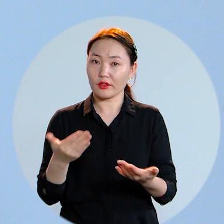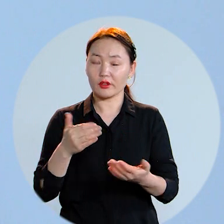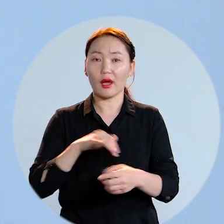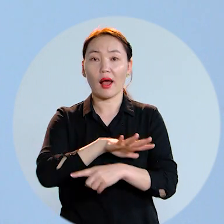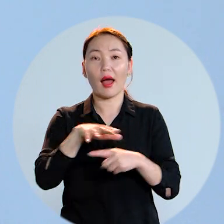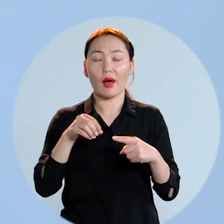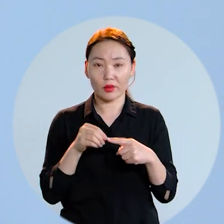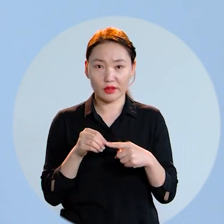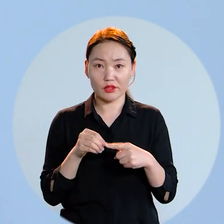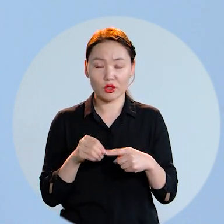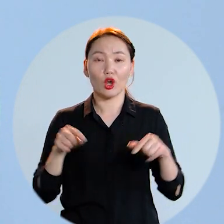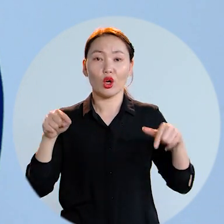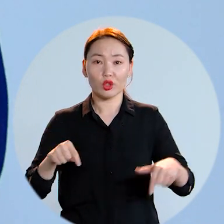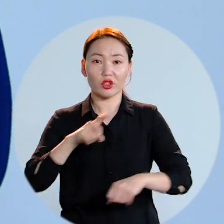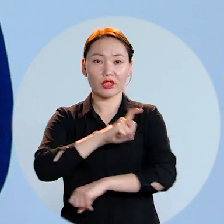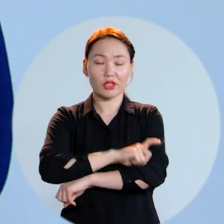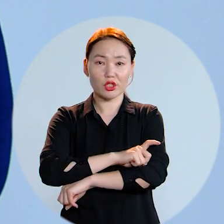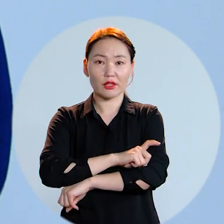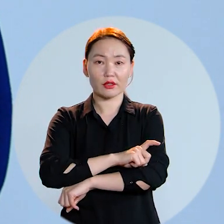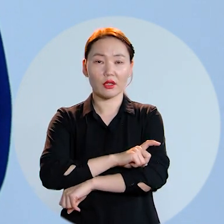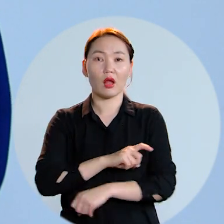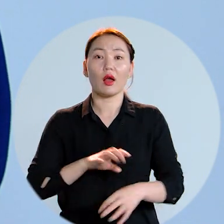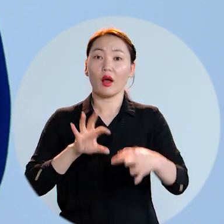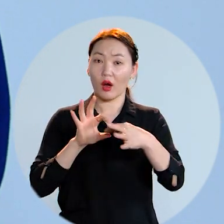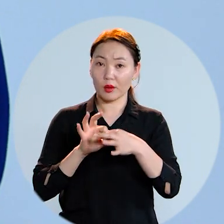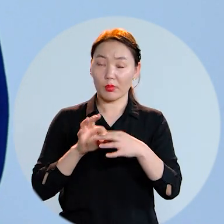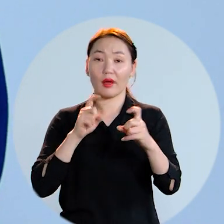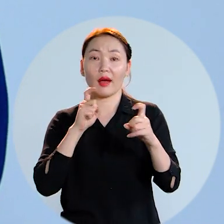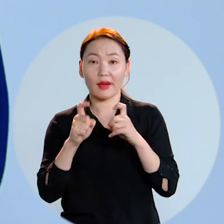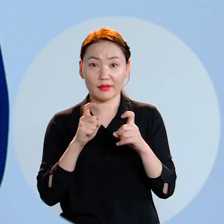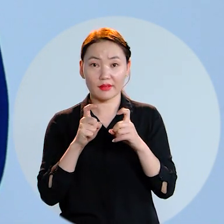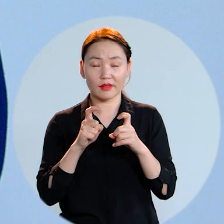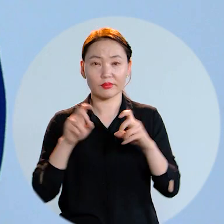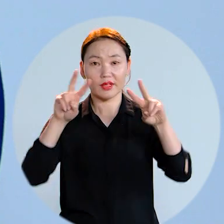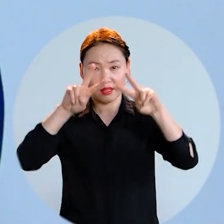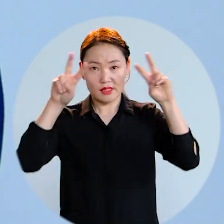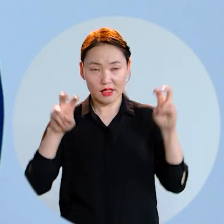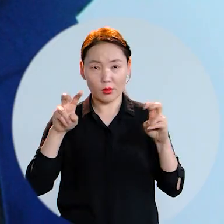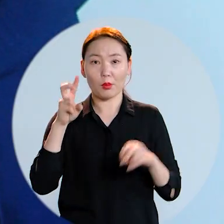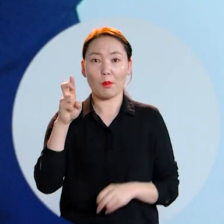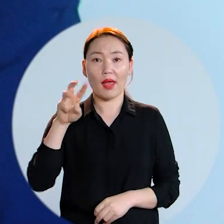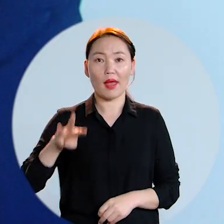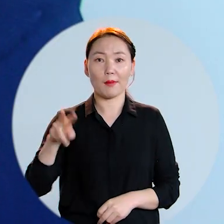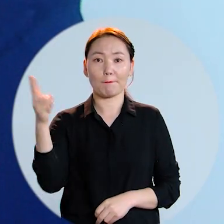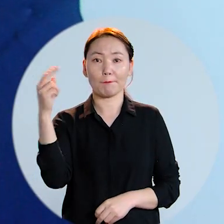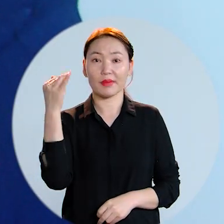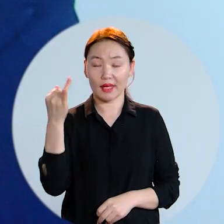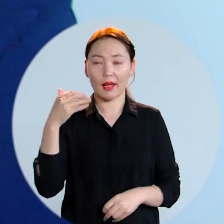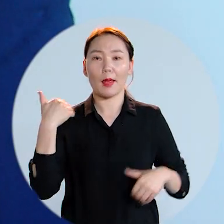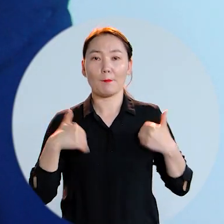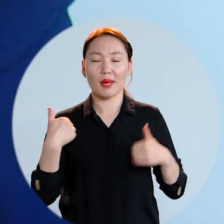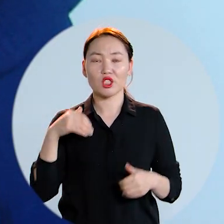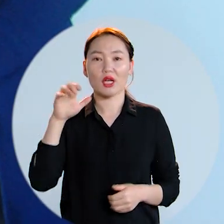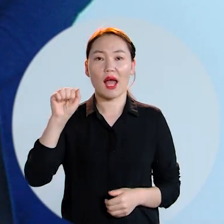цувралаар хөргөж байгаа юм. Энэ удаа холбоо тогтоох модулыг багшийн мэрэгжил дэвшлүүлэх институтийн арга зүйч Жаргал огштойгоо